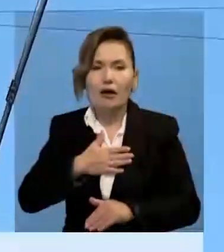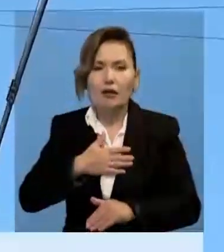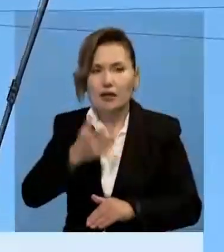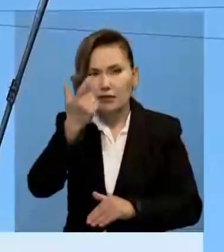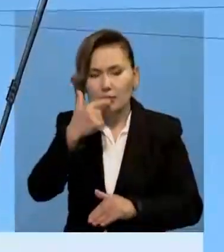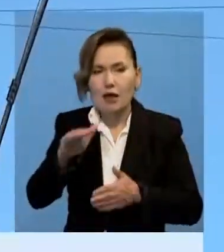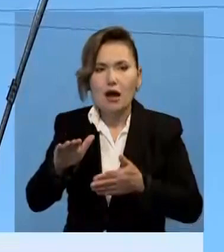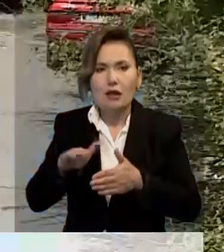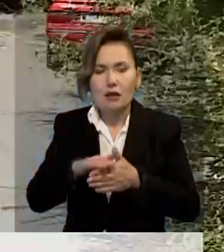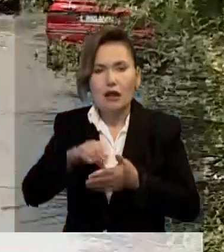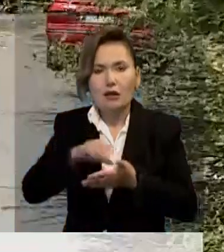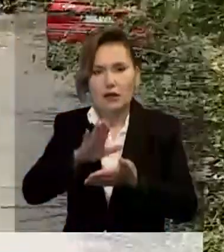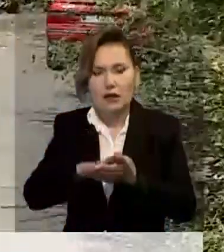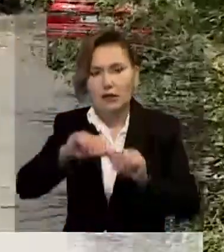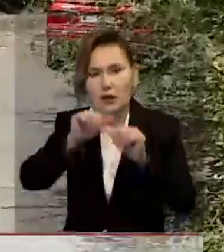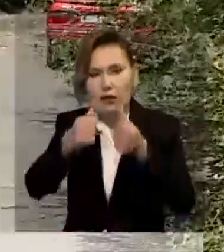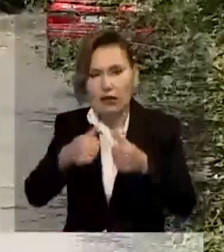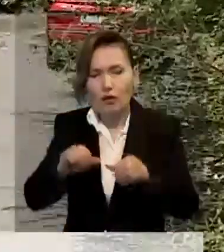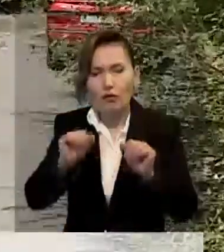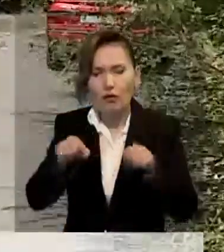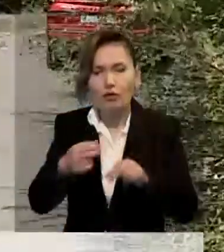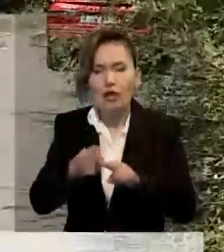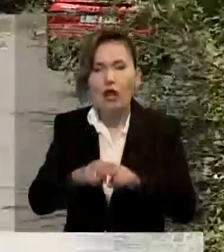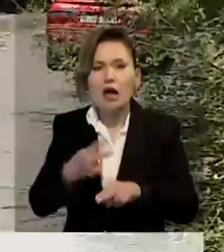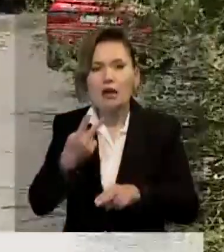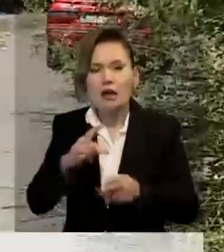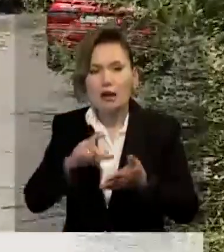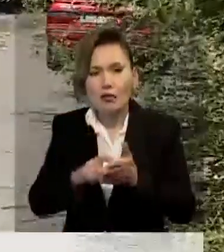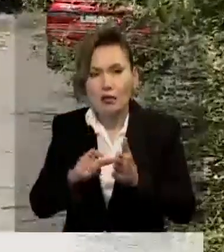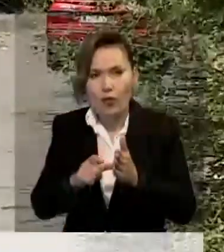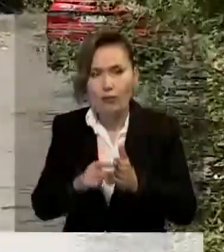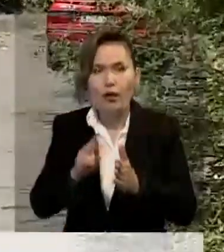бұл жобаның аясында екі бөлмелі үйге екі